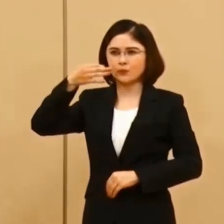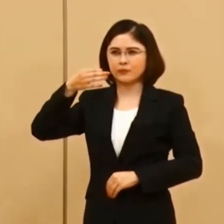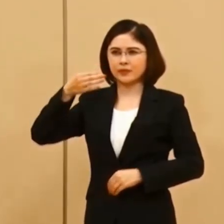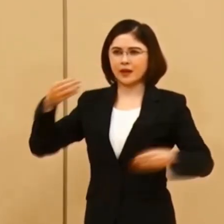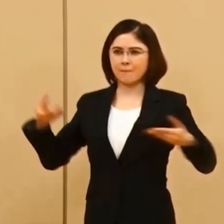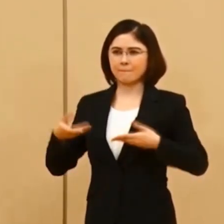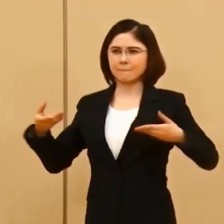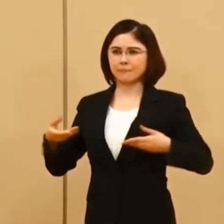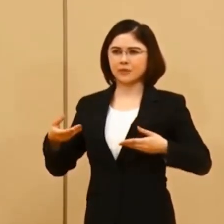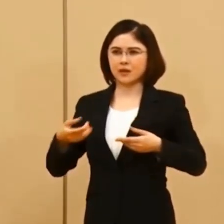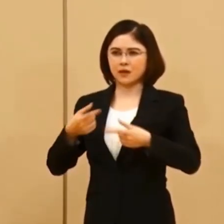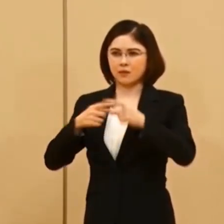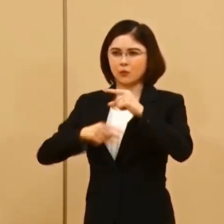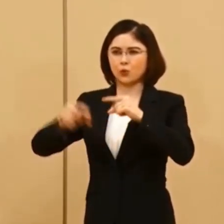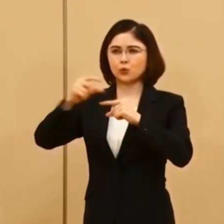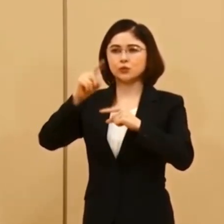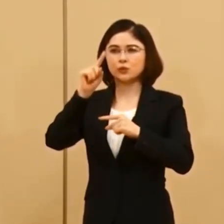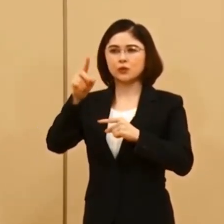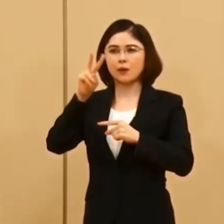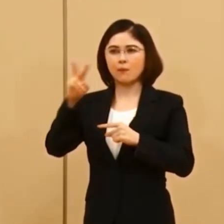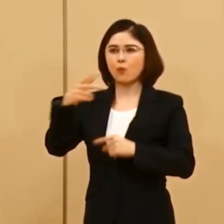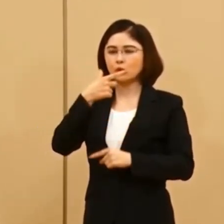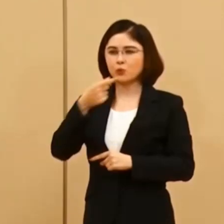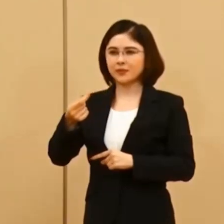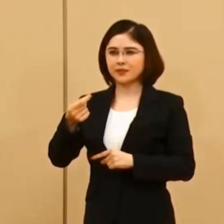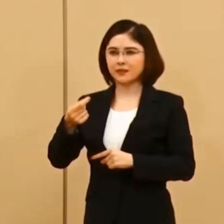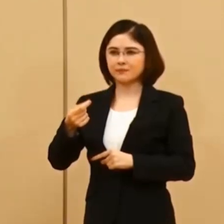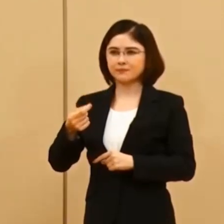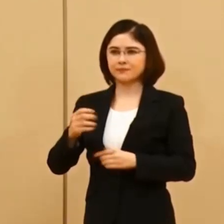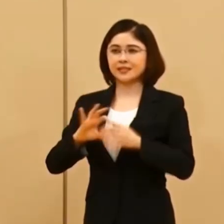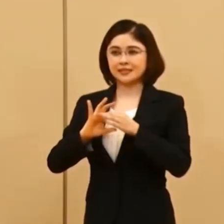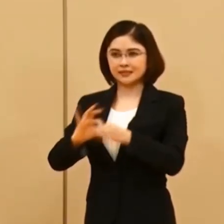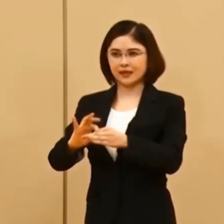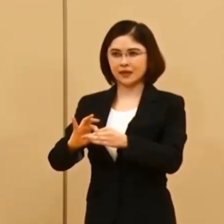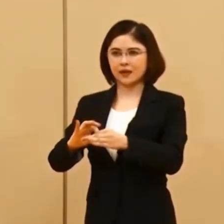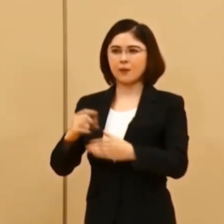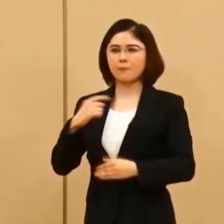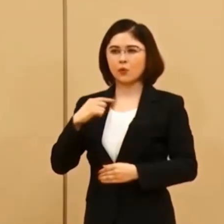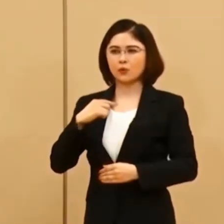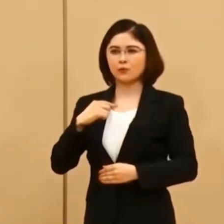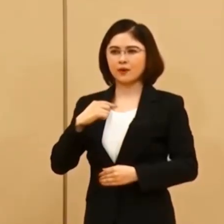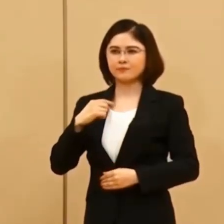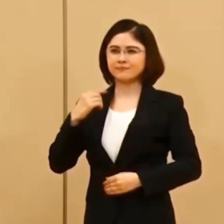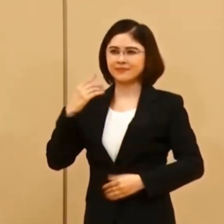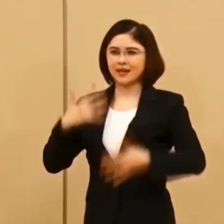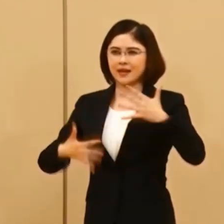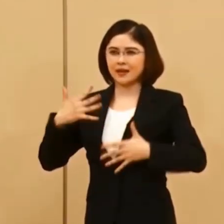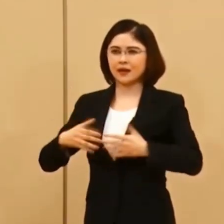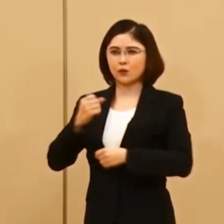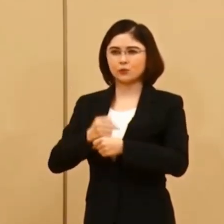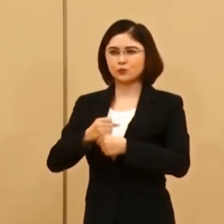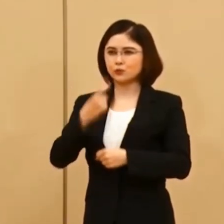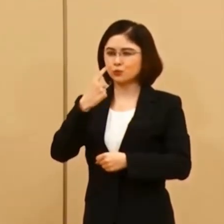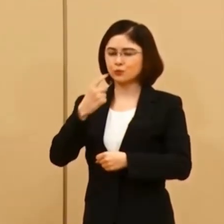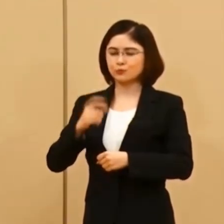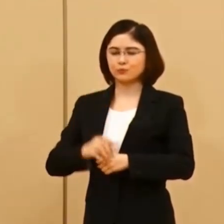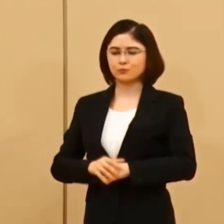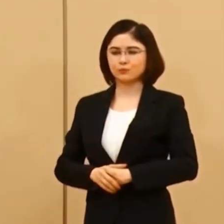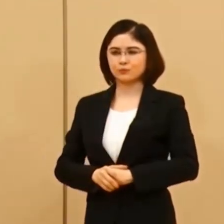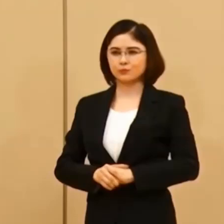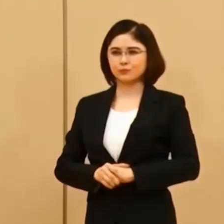もっと見たいだから僕は映画を作るのです